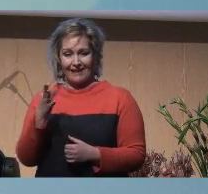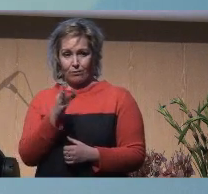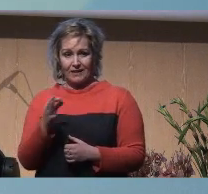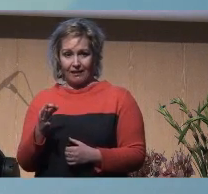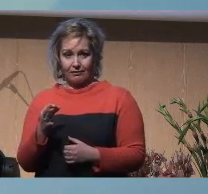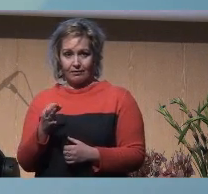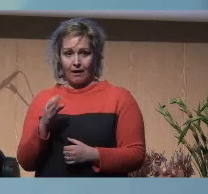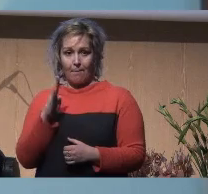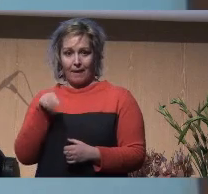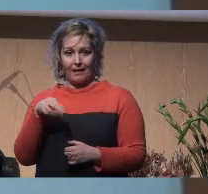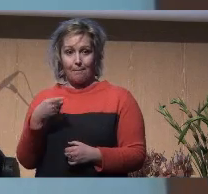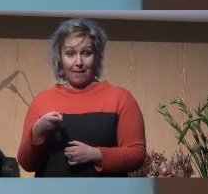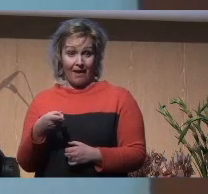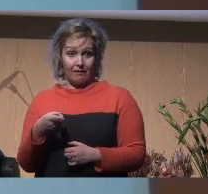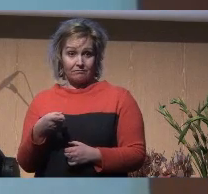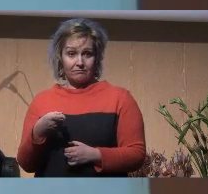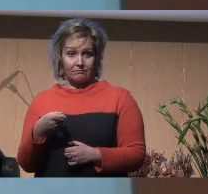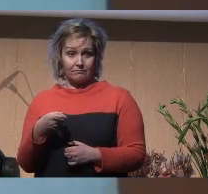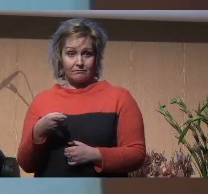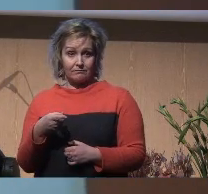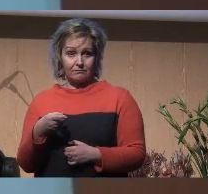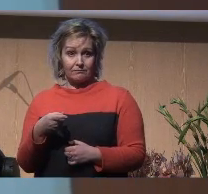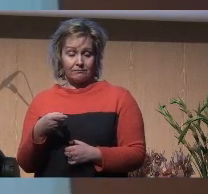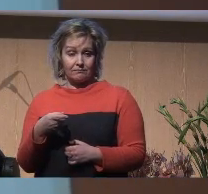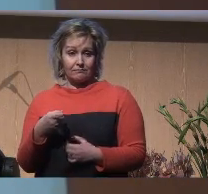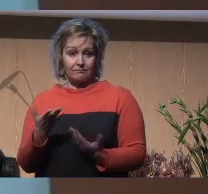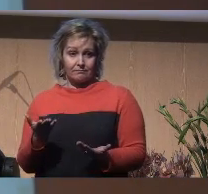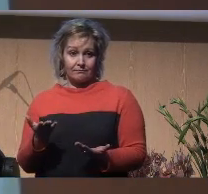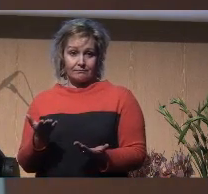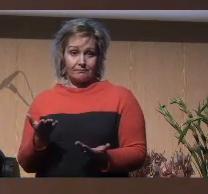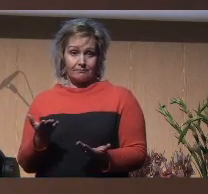4% av BNP i frivillig sektor.